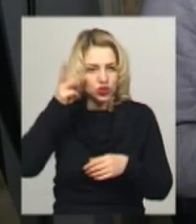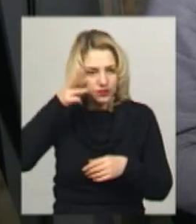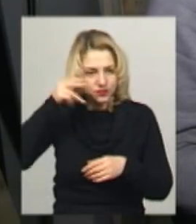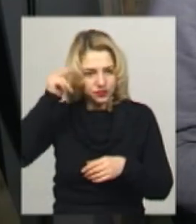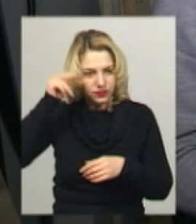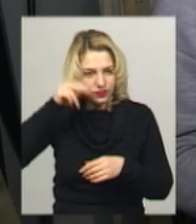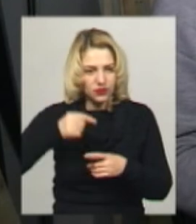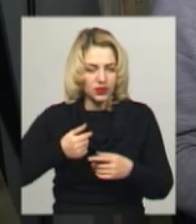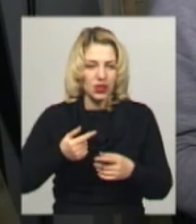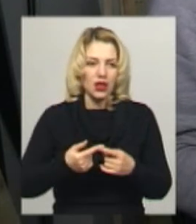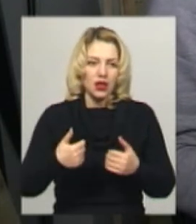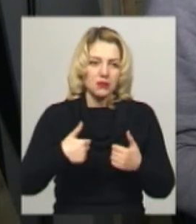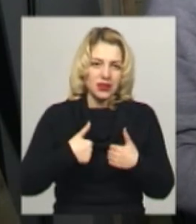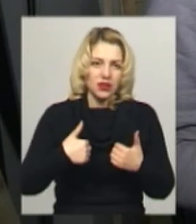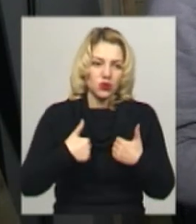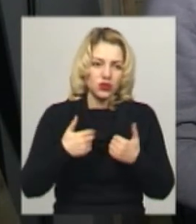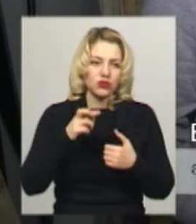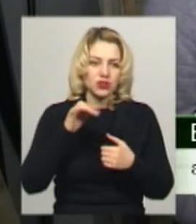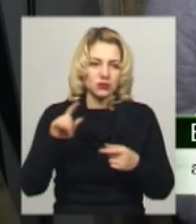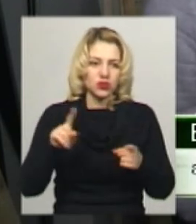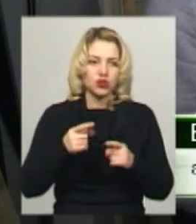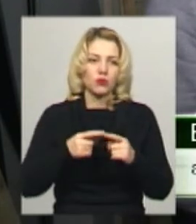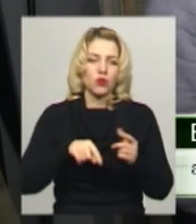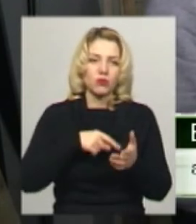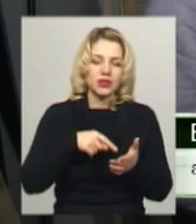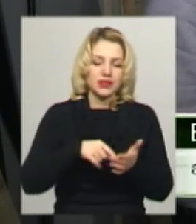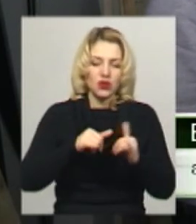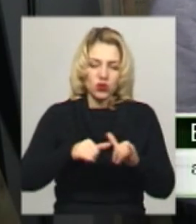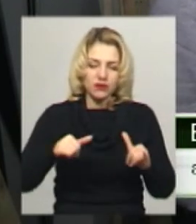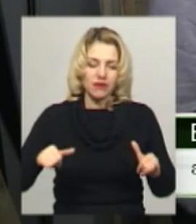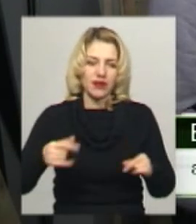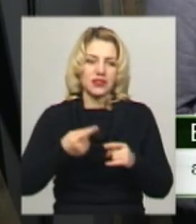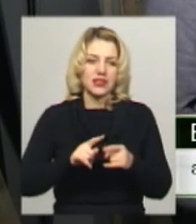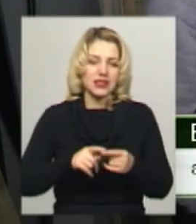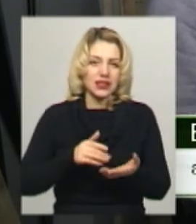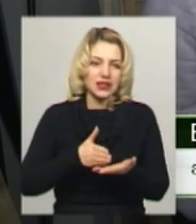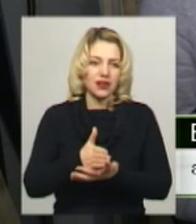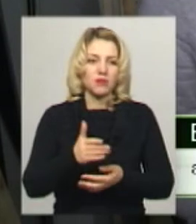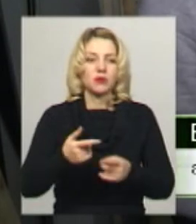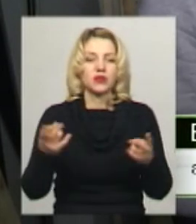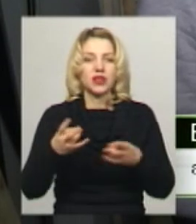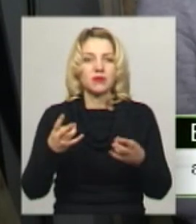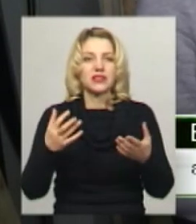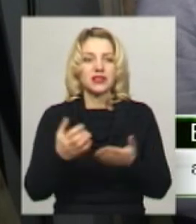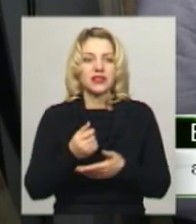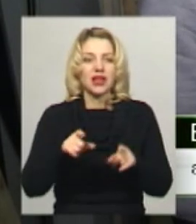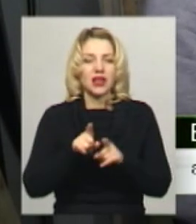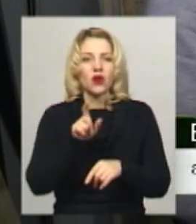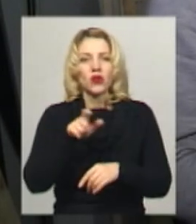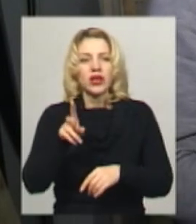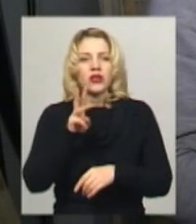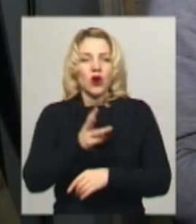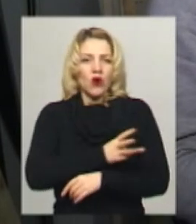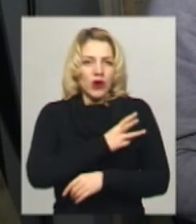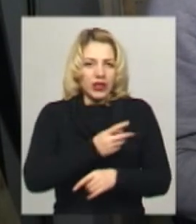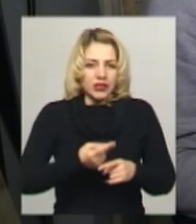Мені дуже хотілося б, щоб в місті розвивався цей напрямок і потрібно знайти тих людей, які цим горять, які хочуть